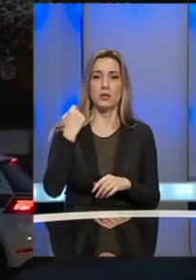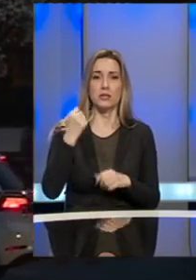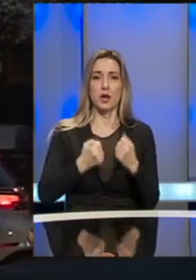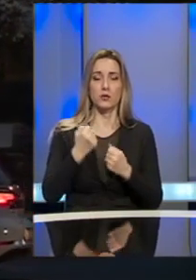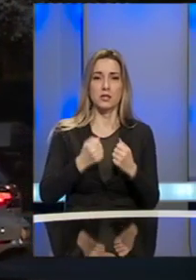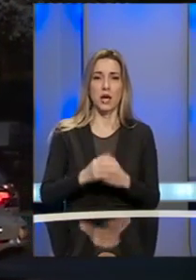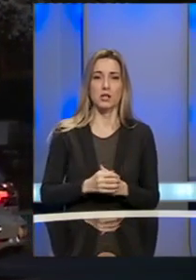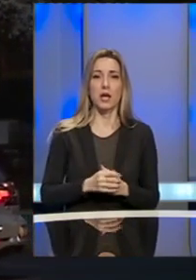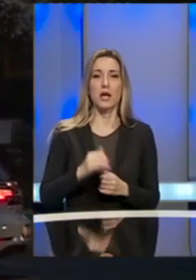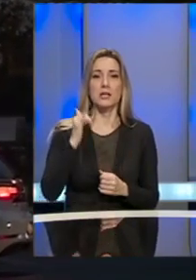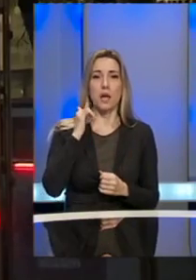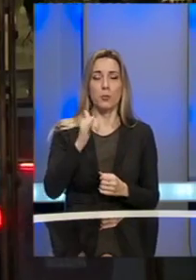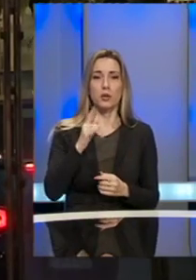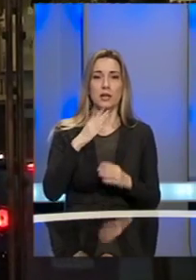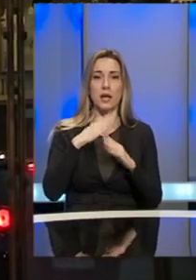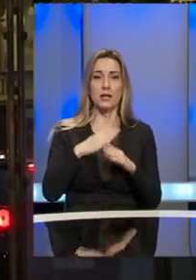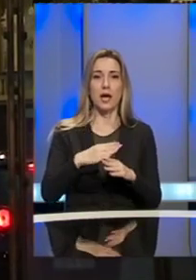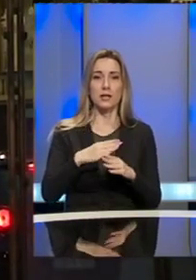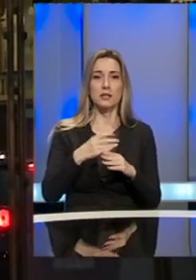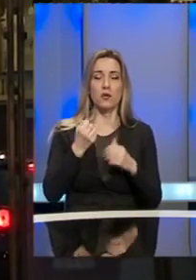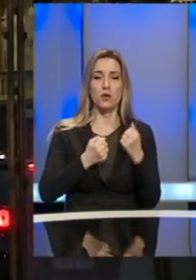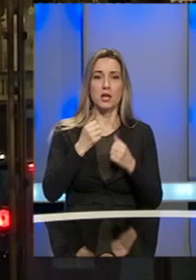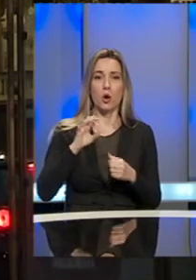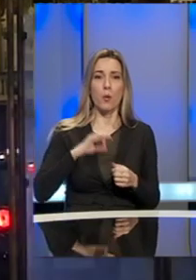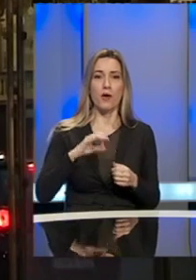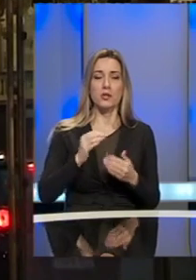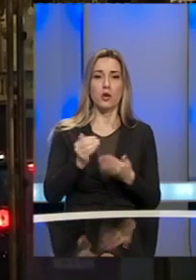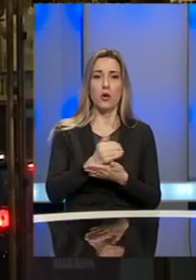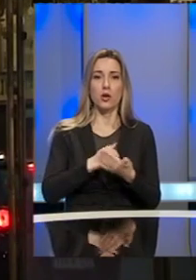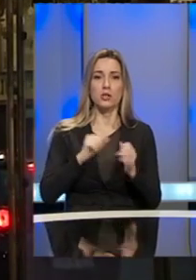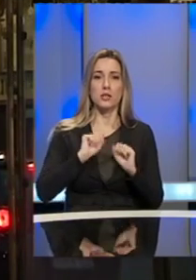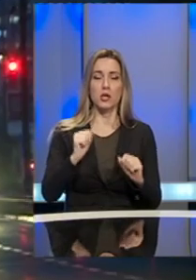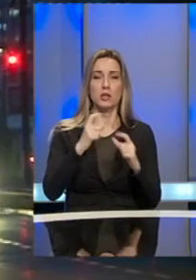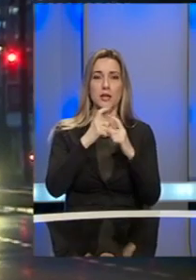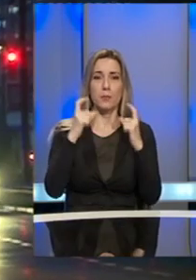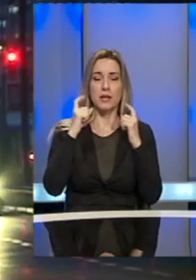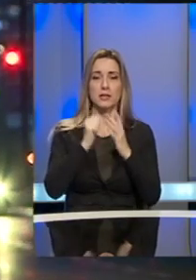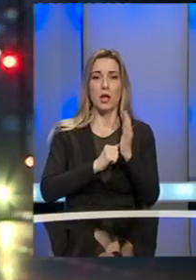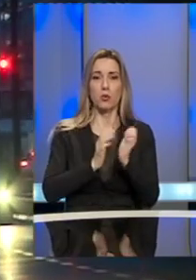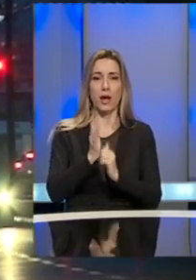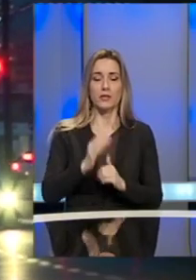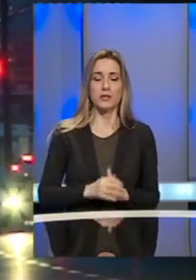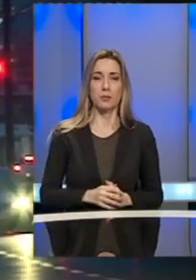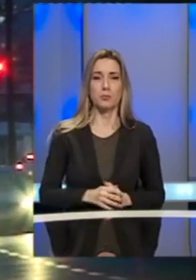vozača. I za putnike i za taksi vozača obavezno je korištenje zaštitne maske i rukavica.